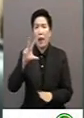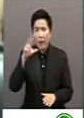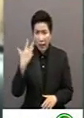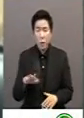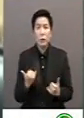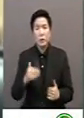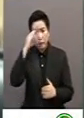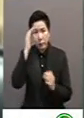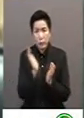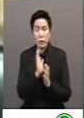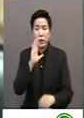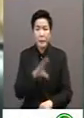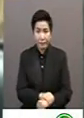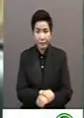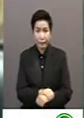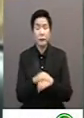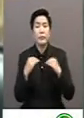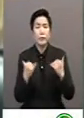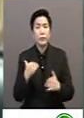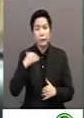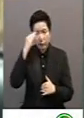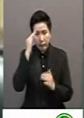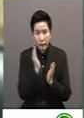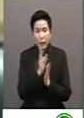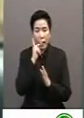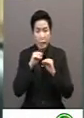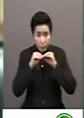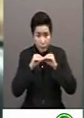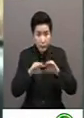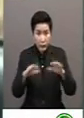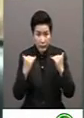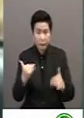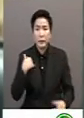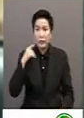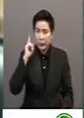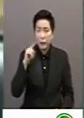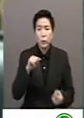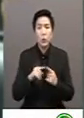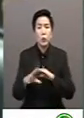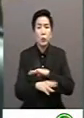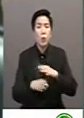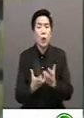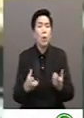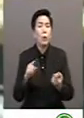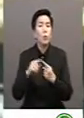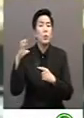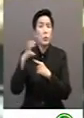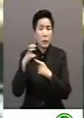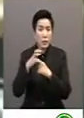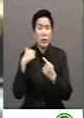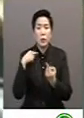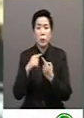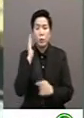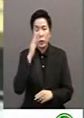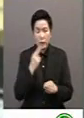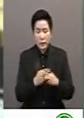ายก็ถูกจับกุมตัวได้ตำรวจก็แถลงข่าวการจับกุมผู้ต้องหาคดีด้วยเป็นคดีลักทรัพย์ในพื้นที่พัทยานำตัวน